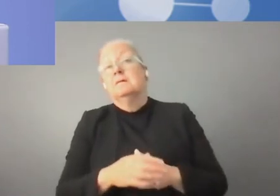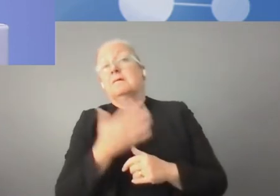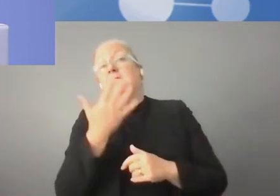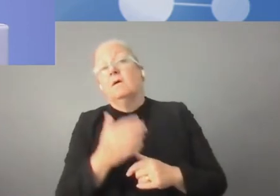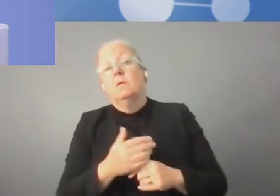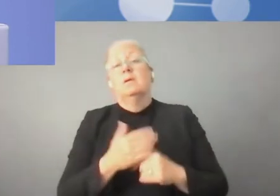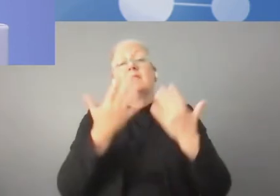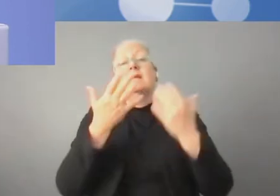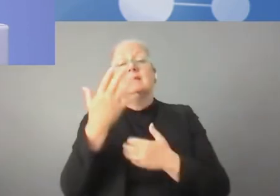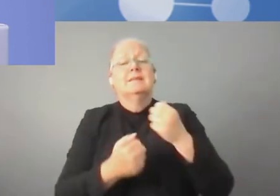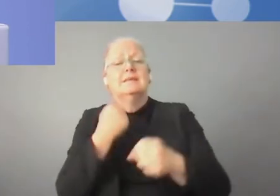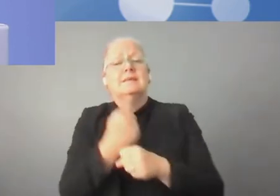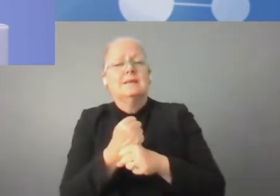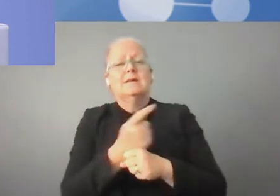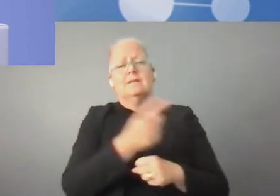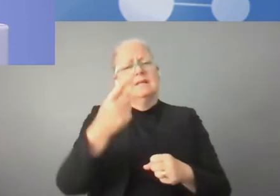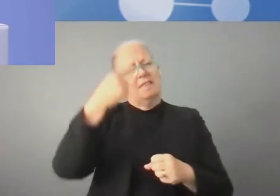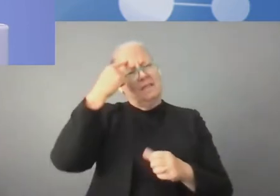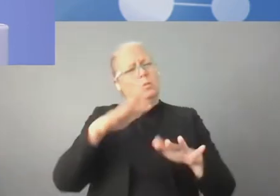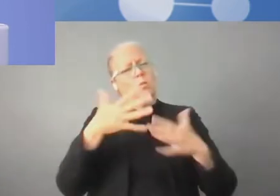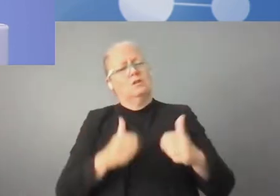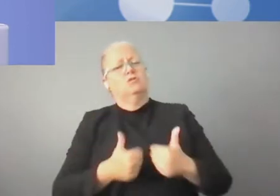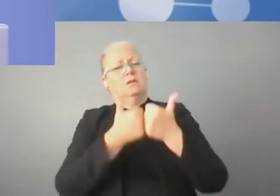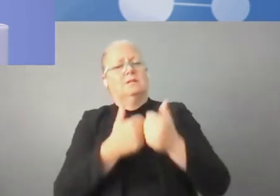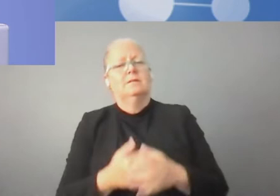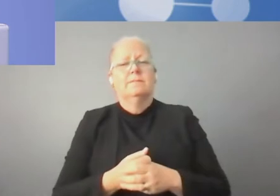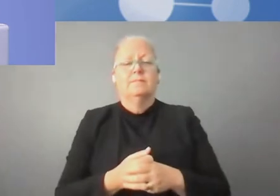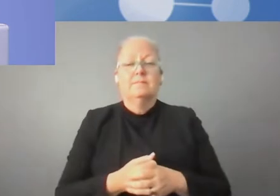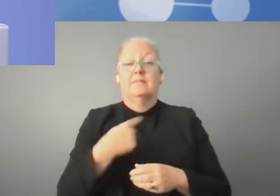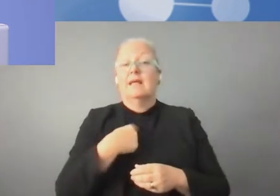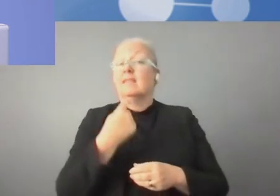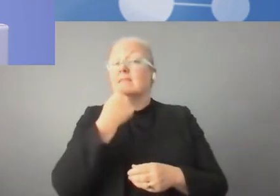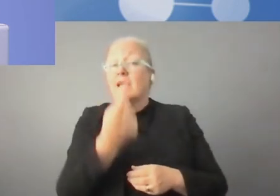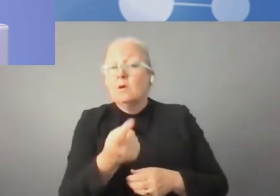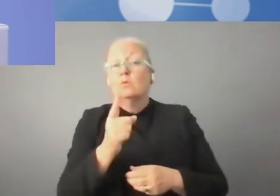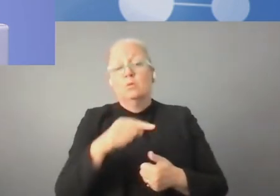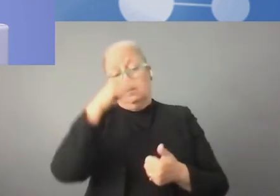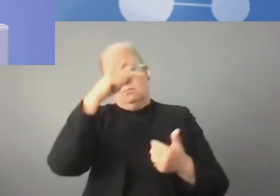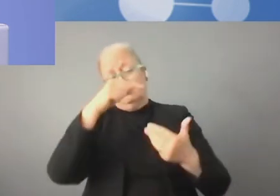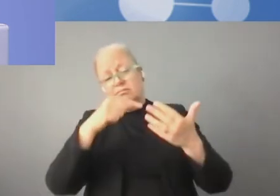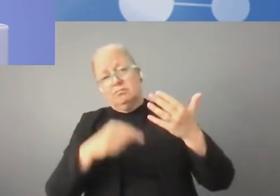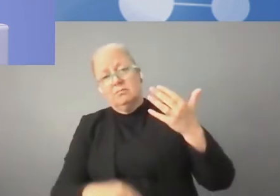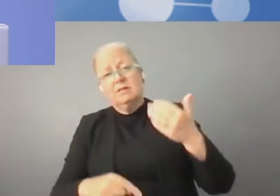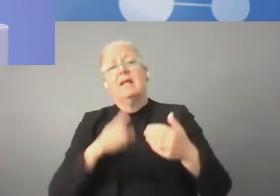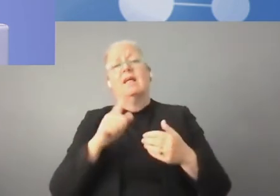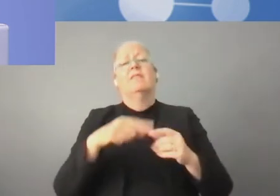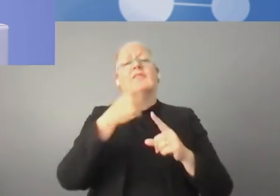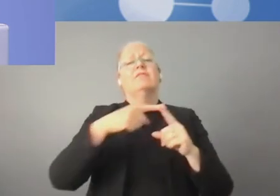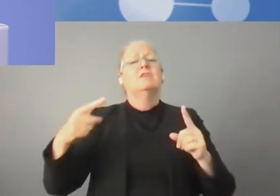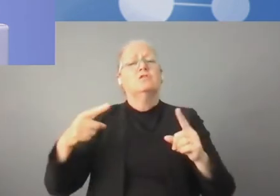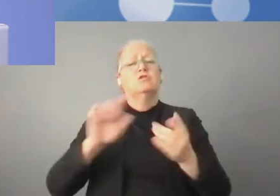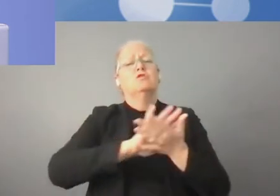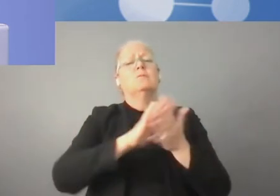经很多的事情我们已经做好了，大家并没有在等等，而且是积极的投入了工作，并没有在等